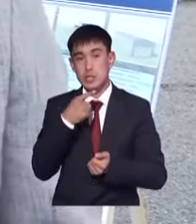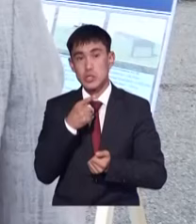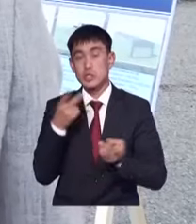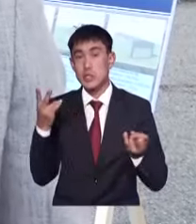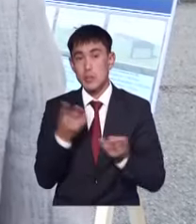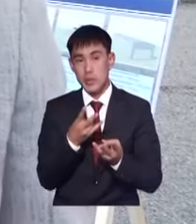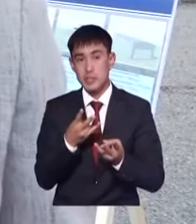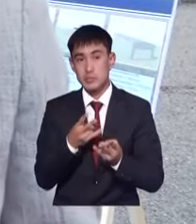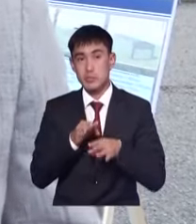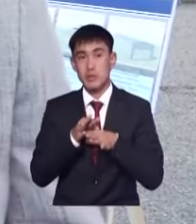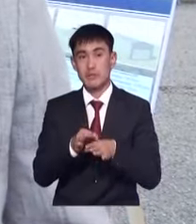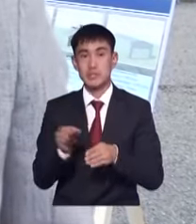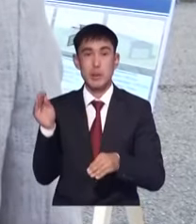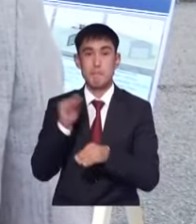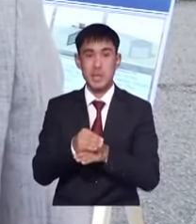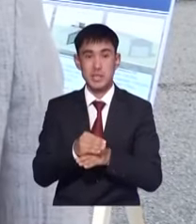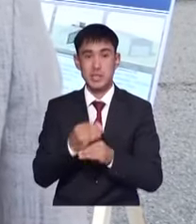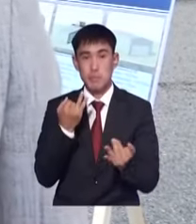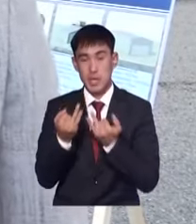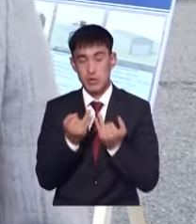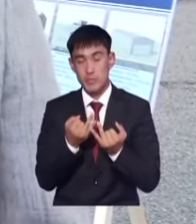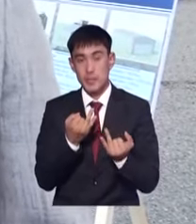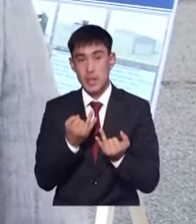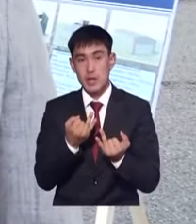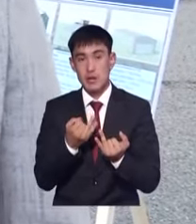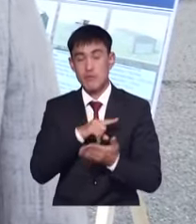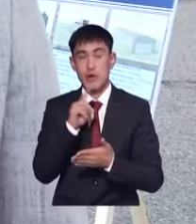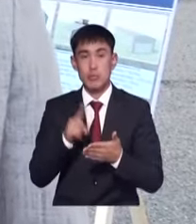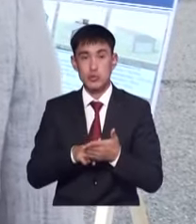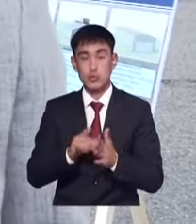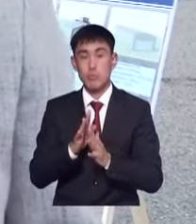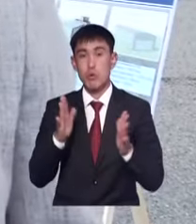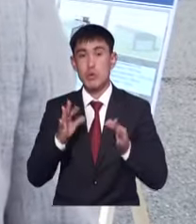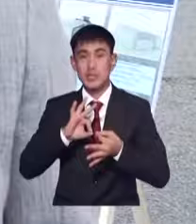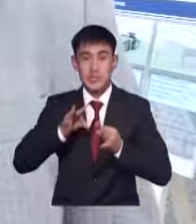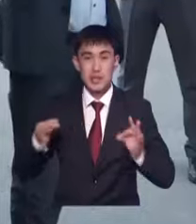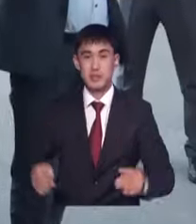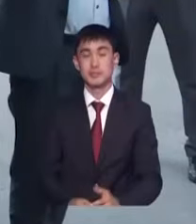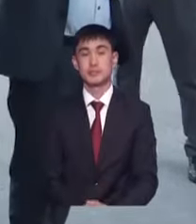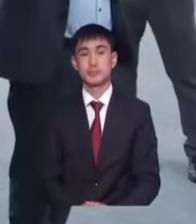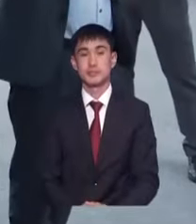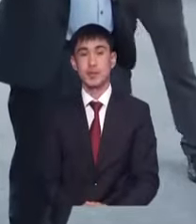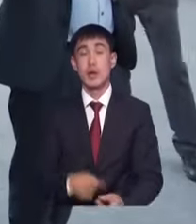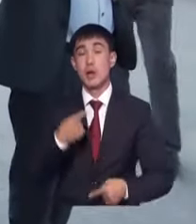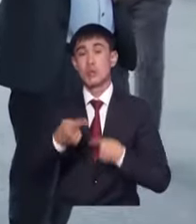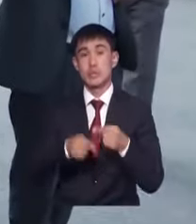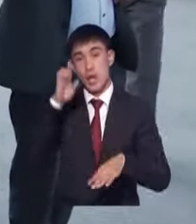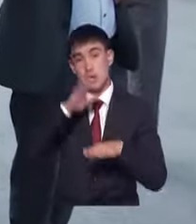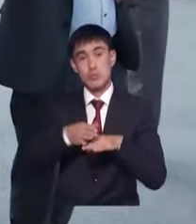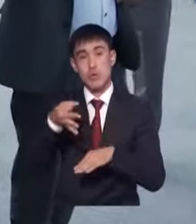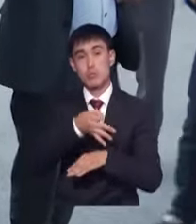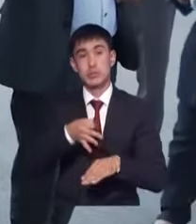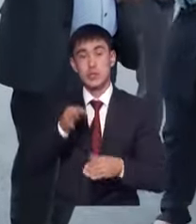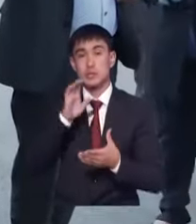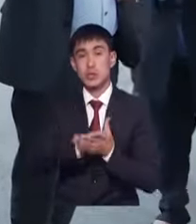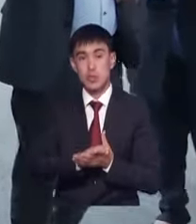о необходимости провести дополнительные переговоры и обсудить вопрос более детально. После этого аким области ознакомился